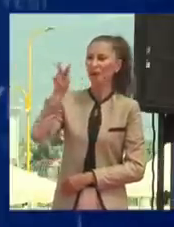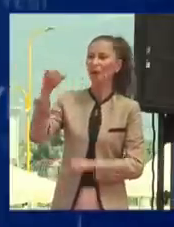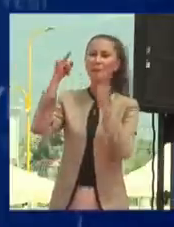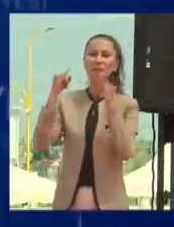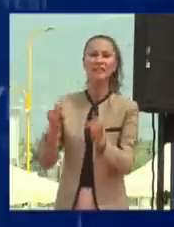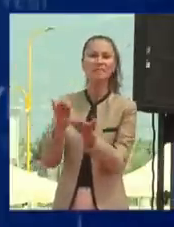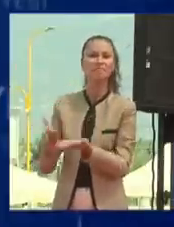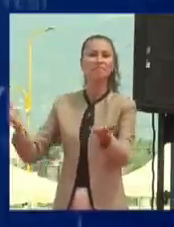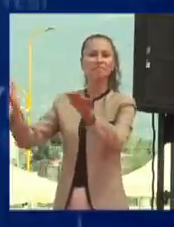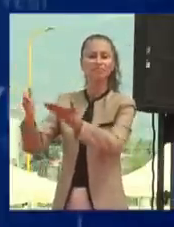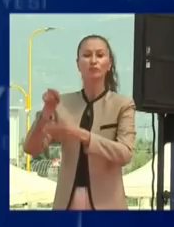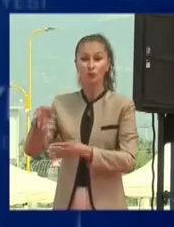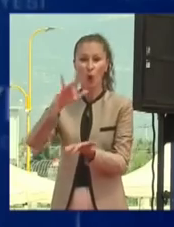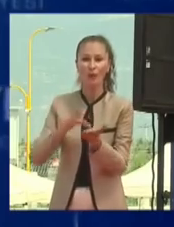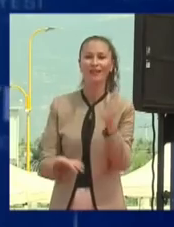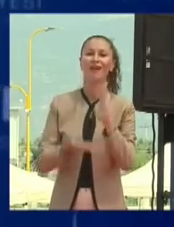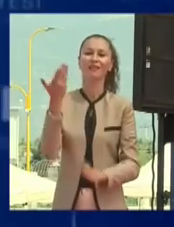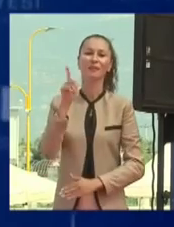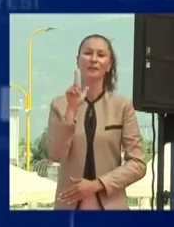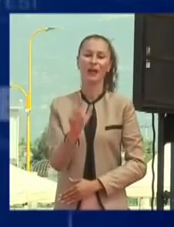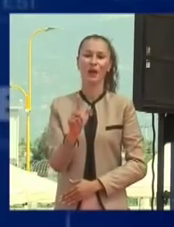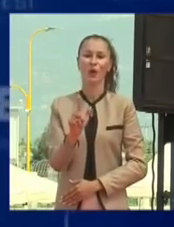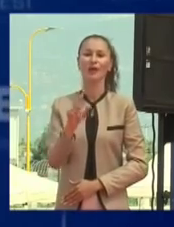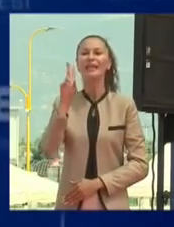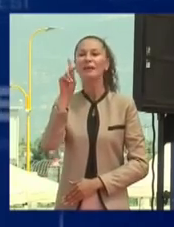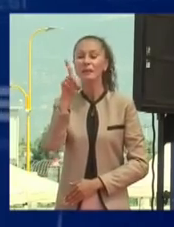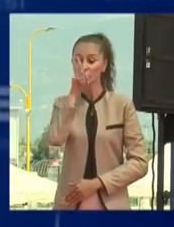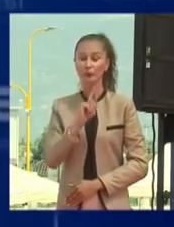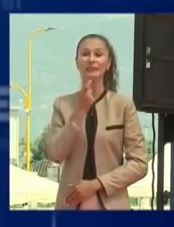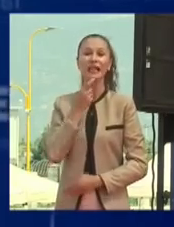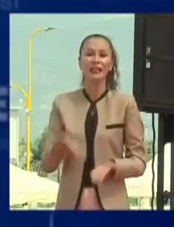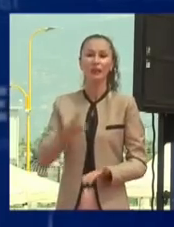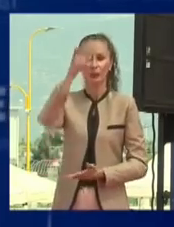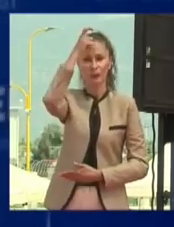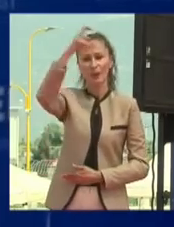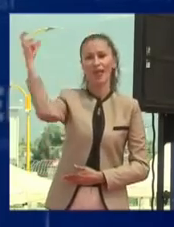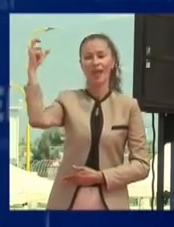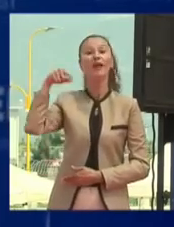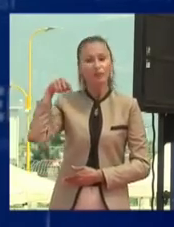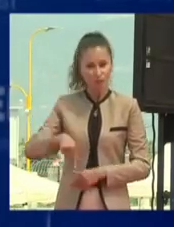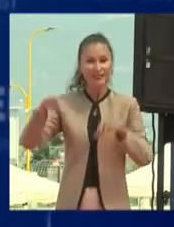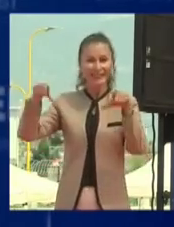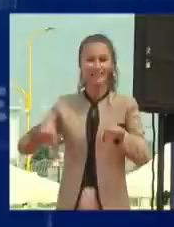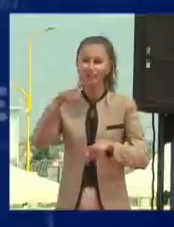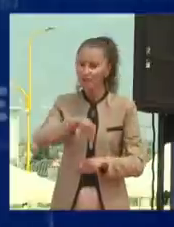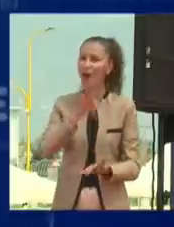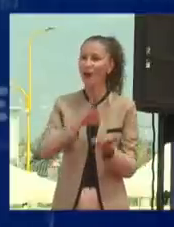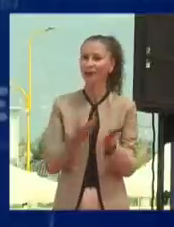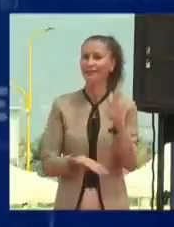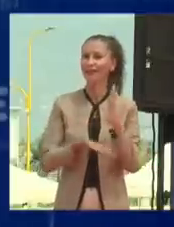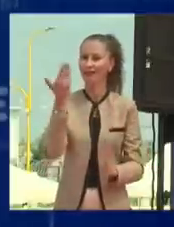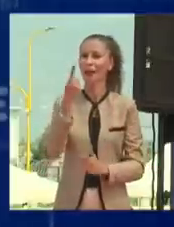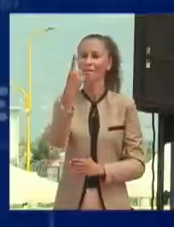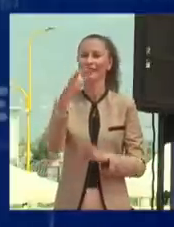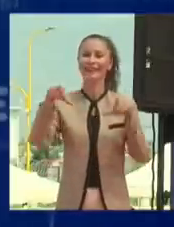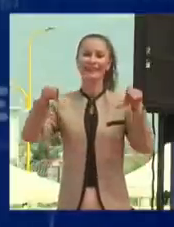kirliliği oluyor. Bunları ortadan kaldırmamız gerekiyor. 21. yüzyılın Türkiye'sinde. İşte bu tesis bunu ortadan kaldıran